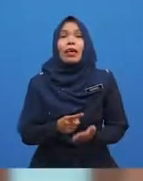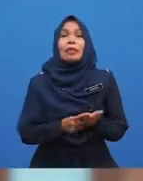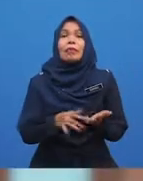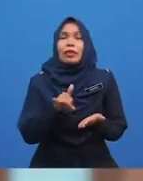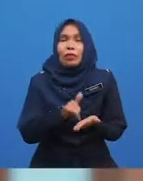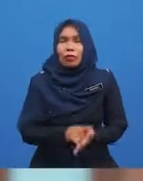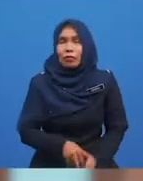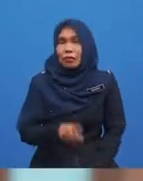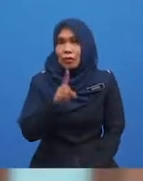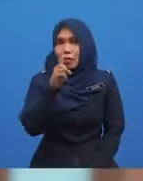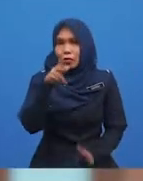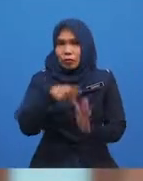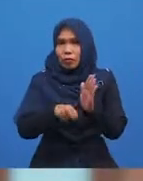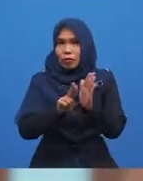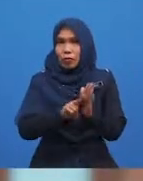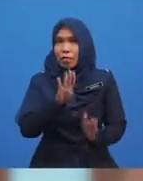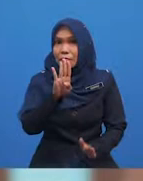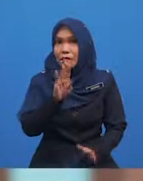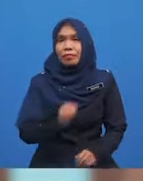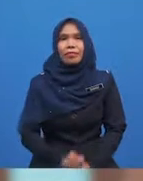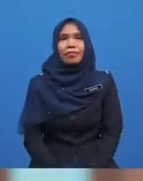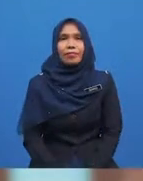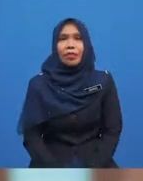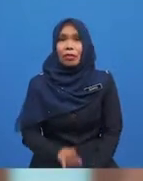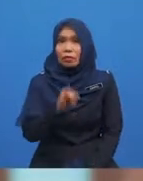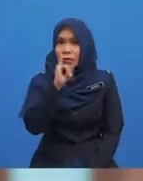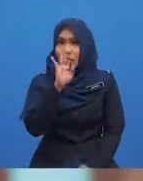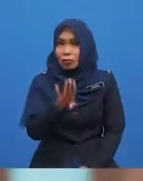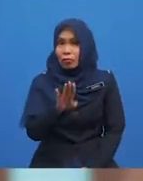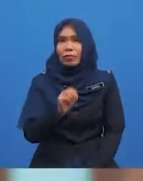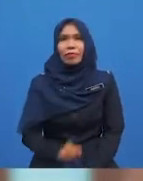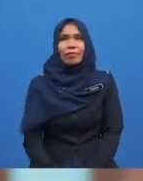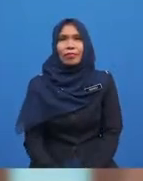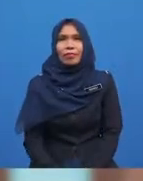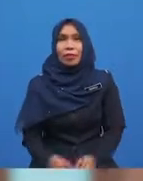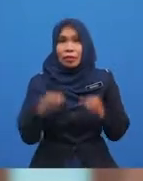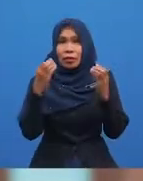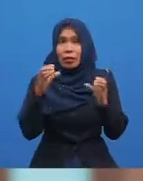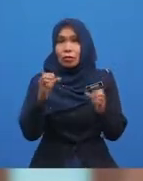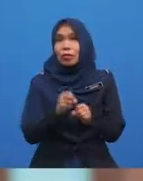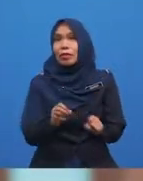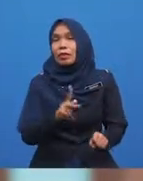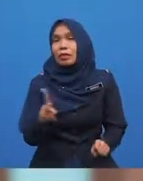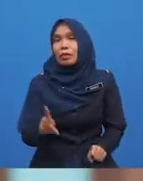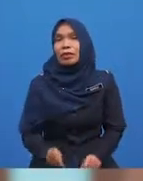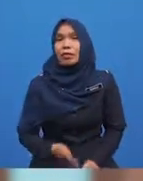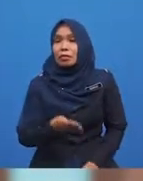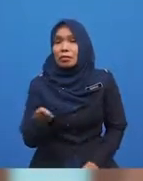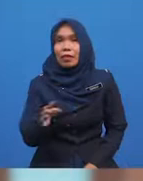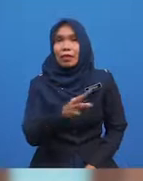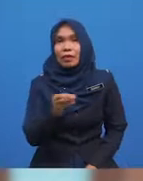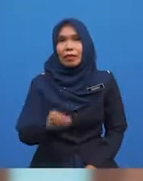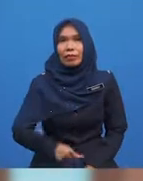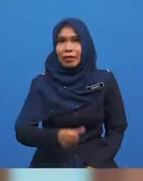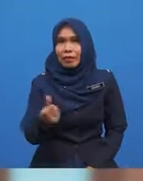Baik, cikgu telah sediakan beberapa bahan dan alatan untuk aktiviti kita